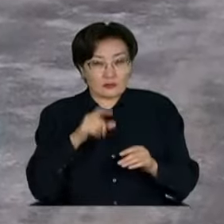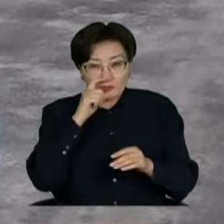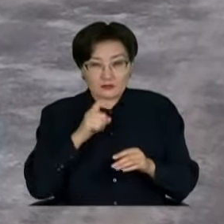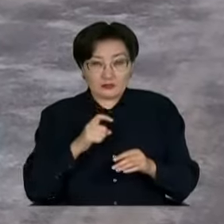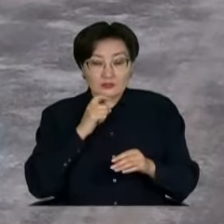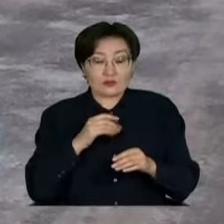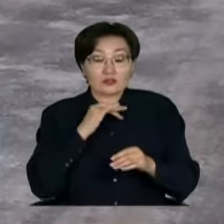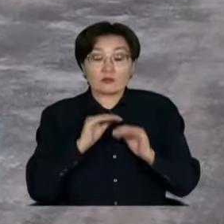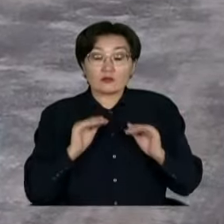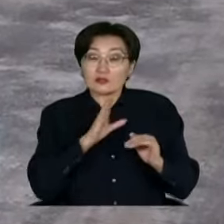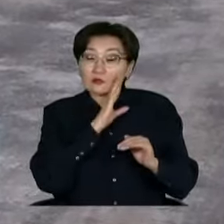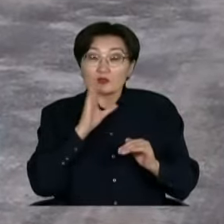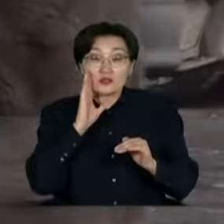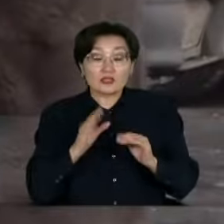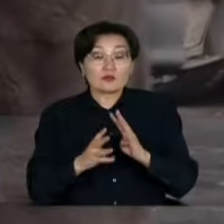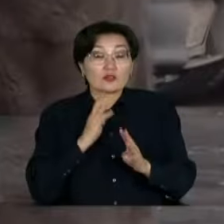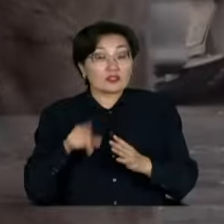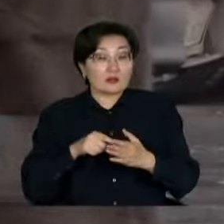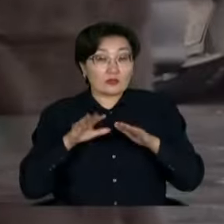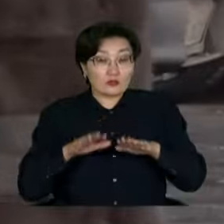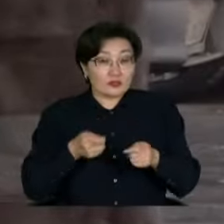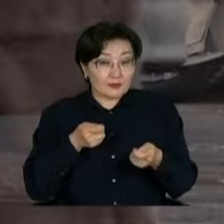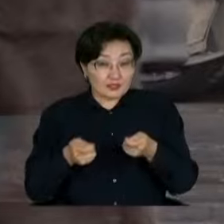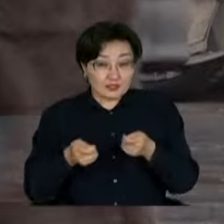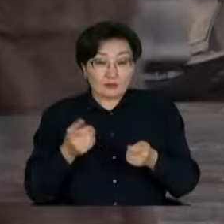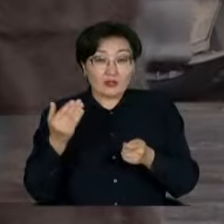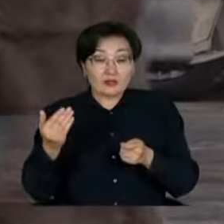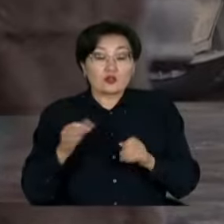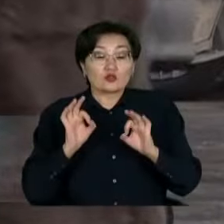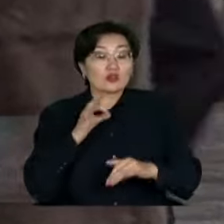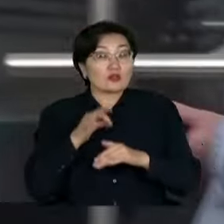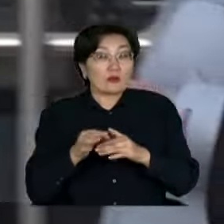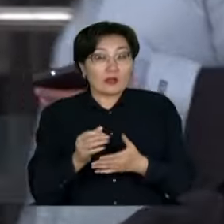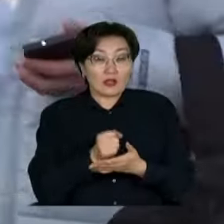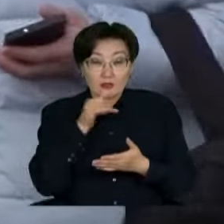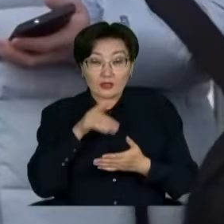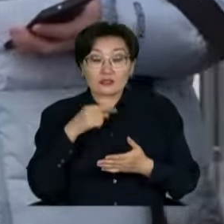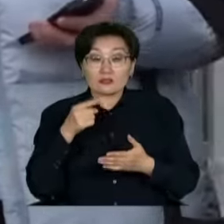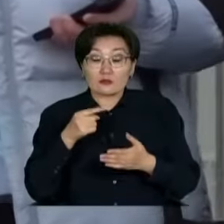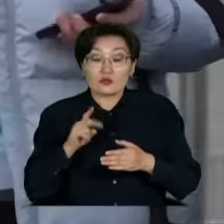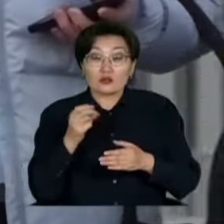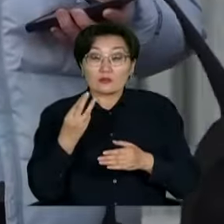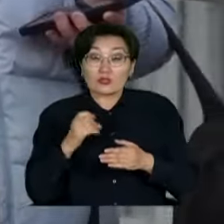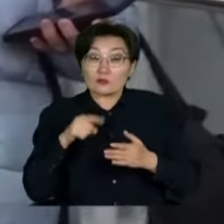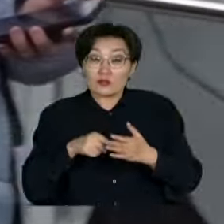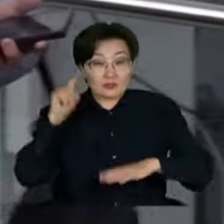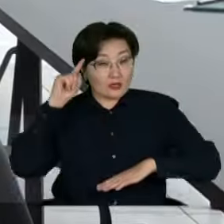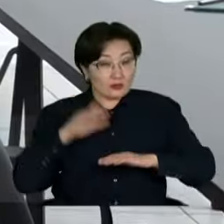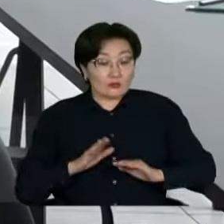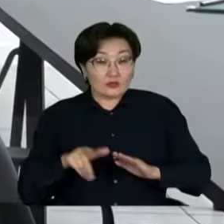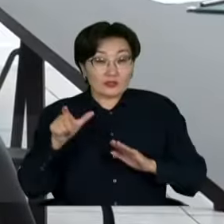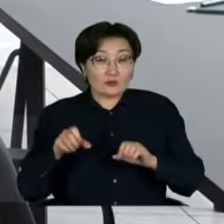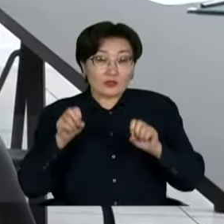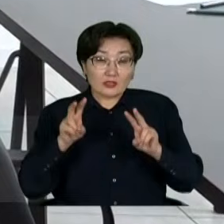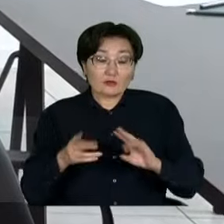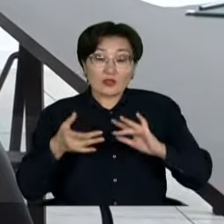балалы аналар кезек мәселесіне келгенде жергілікті атқа мінерлерде мардымды жауап ала алмайсың дейді. Ал Қосшы қаласы әкімінің орынбасары